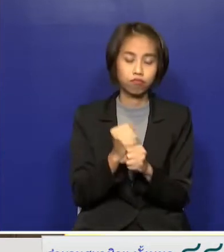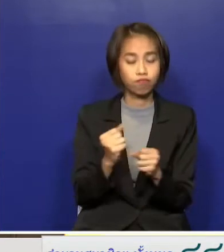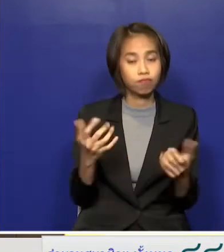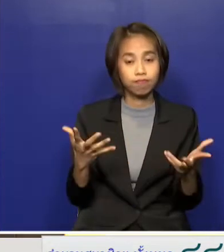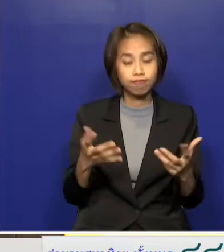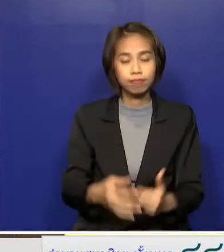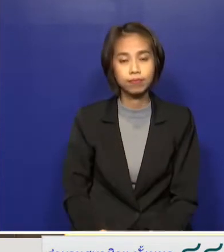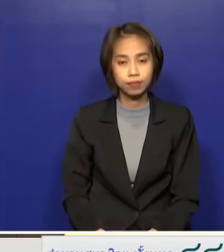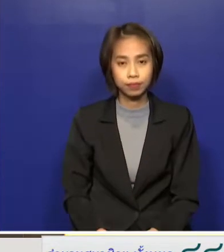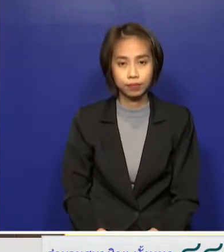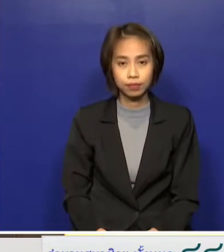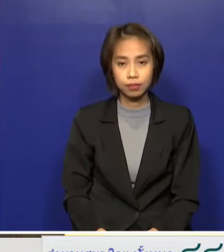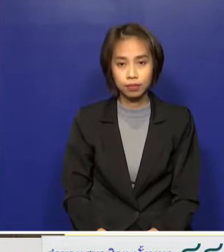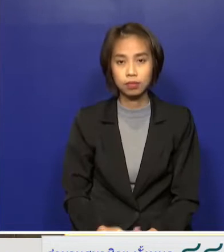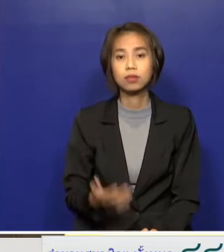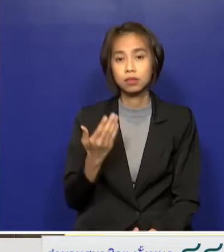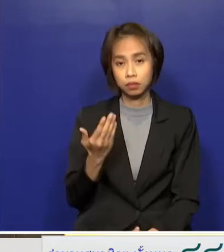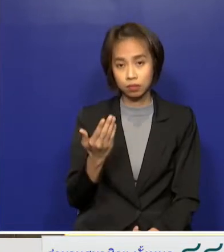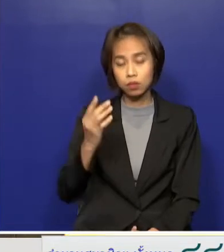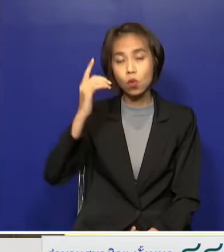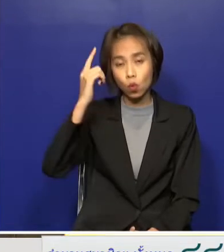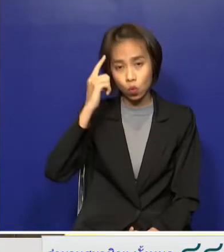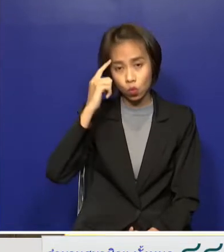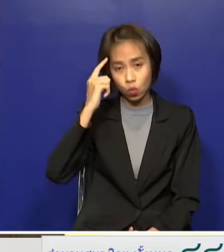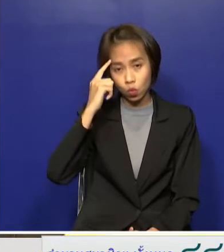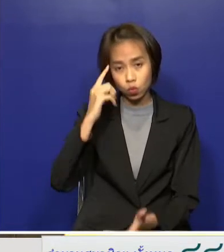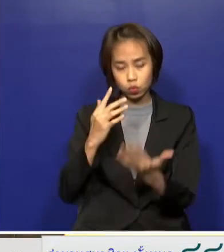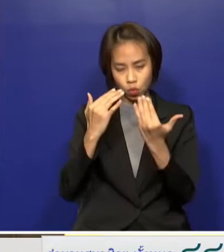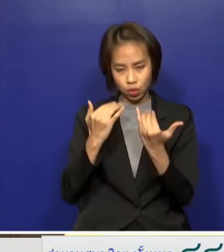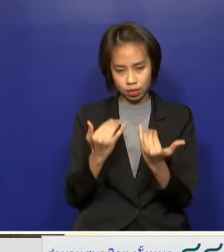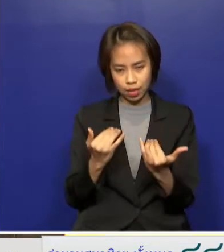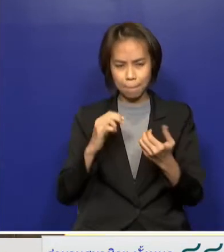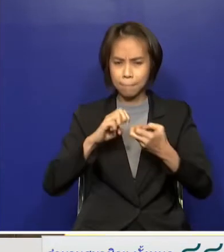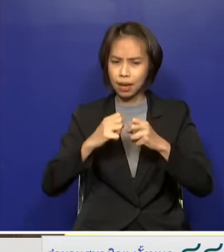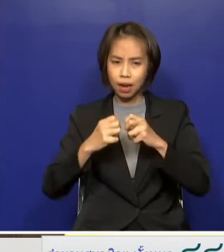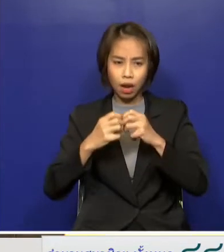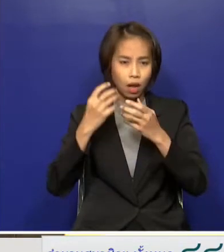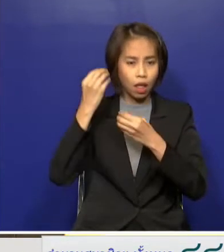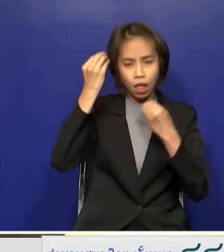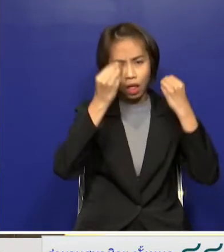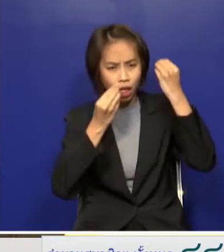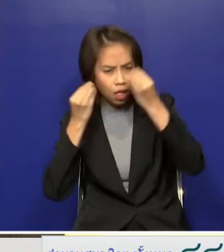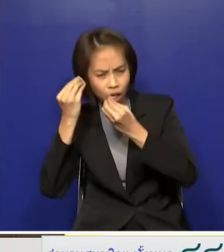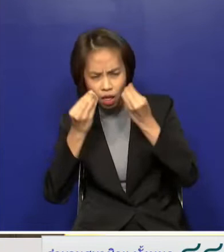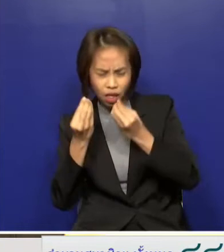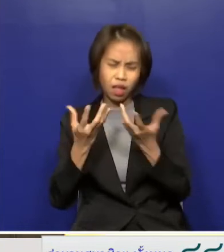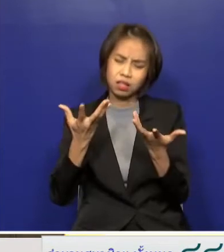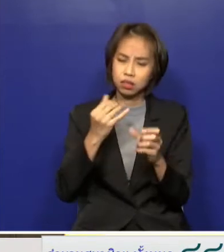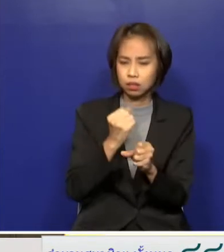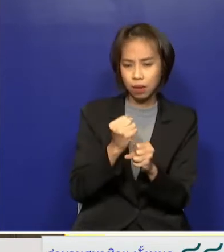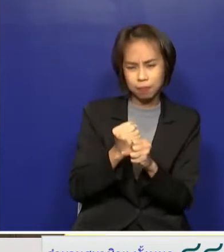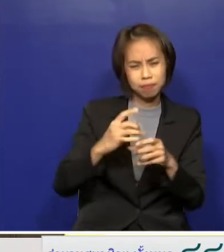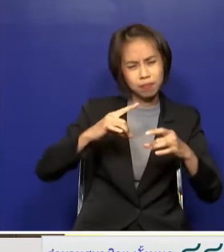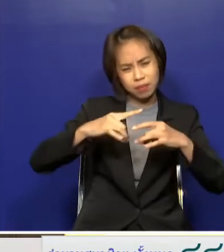ครับดังนั้นที่ท่านก็รู้ว่าวันนี้มันเกิดความสับสนอย่างไรซ้ำซ้อนอย่างไรเกิดความขัด